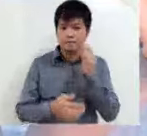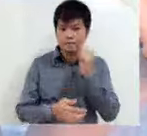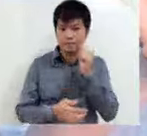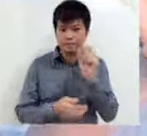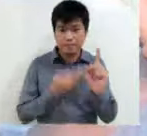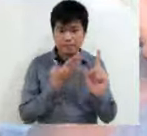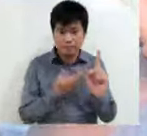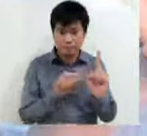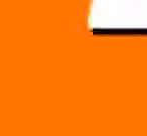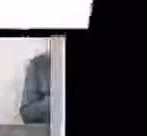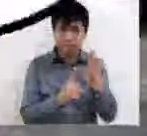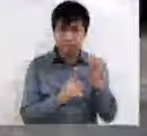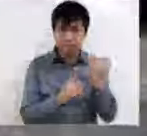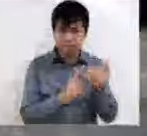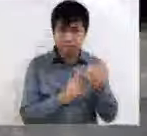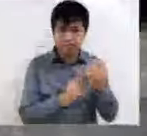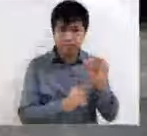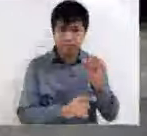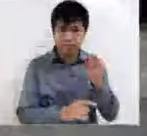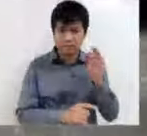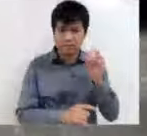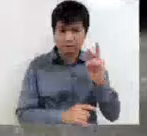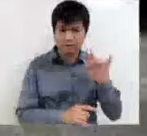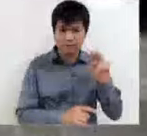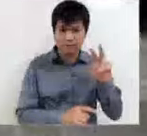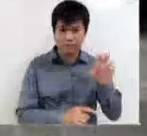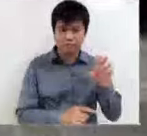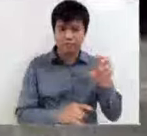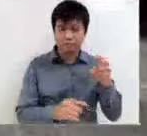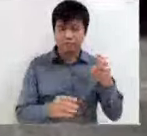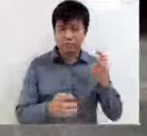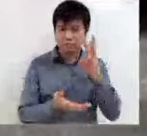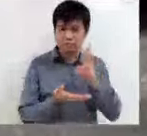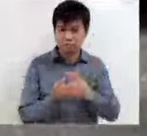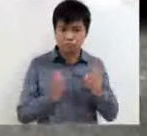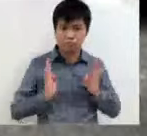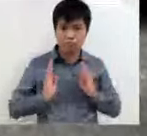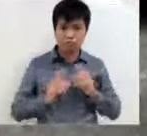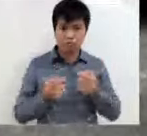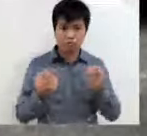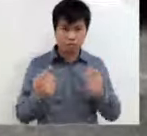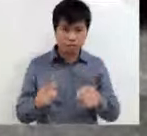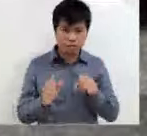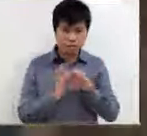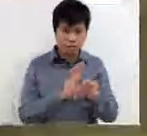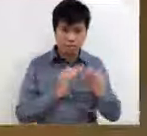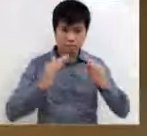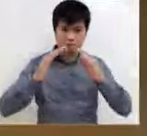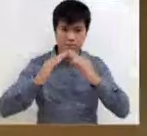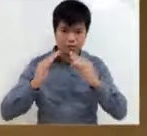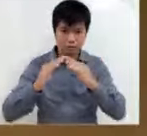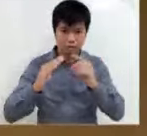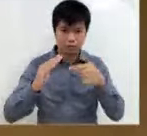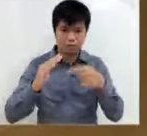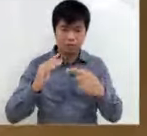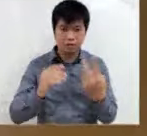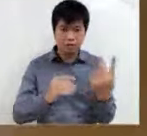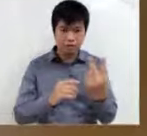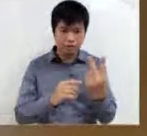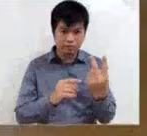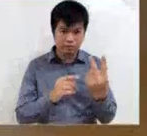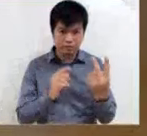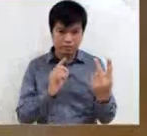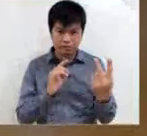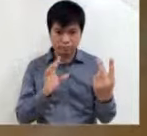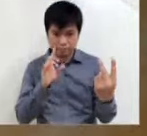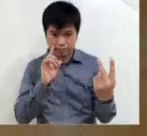City. Nangyari ang krimen sa loob mismo ng bahay ng biktima. Kwento ng kasambahay, 2 salarin ang biglang pumasok sa kanilang